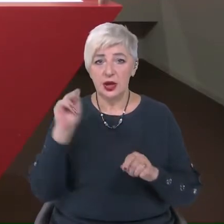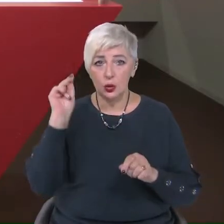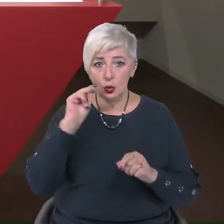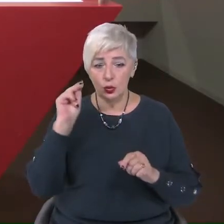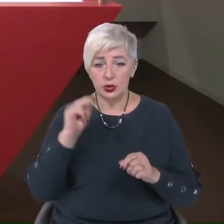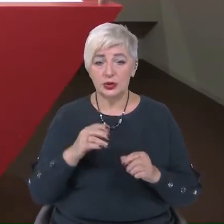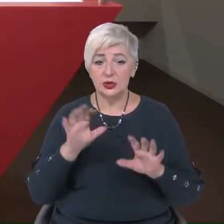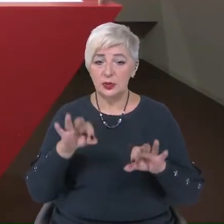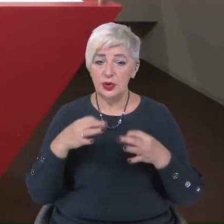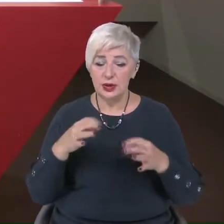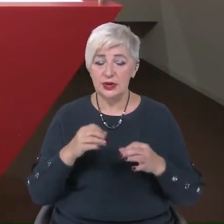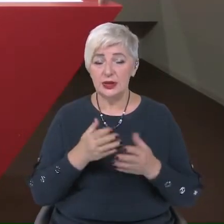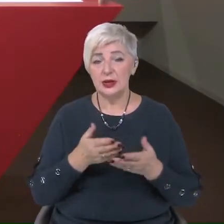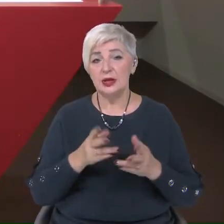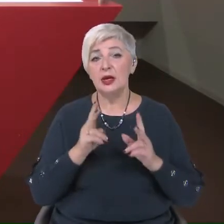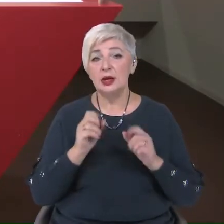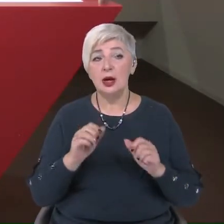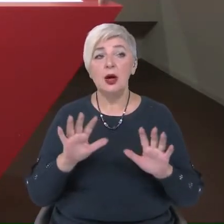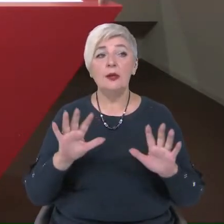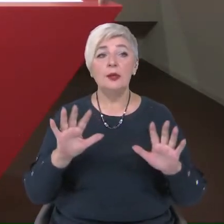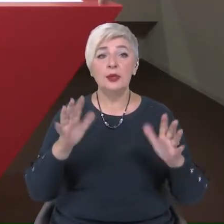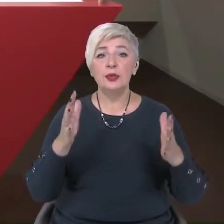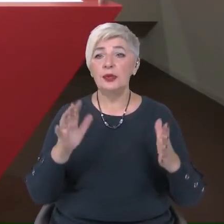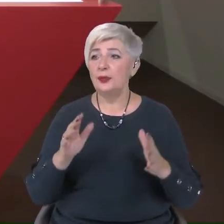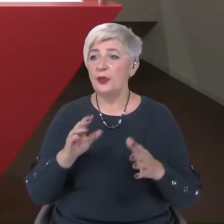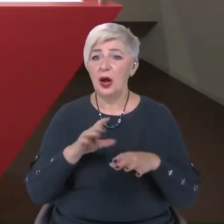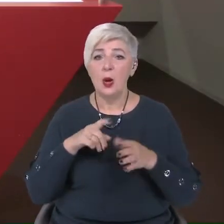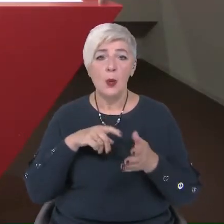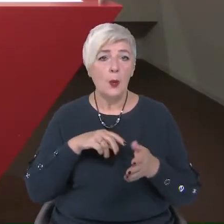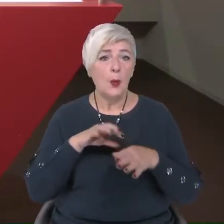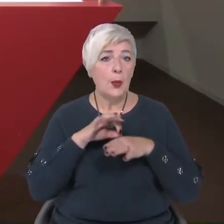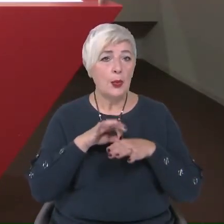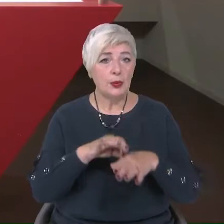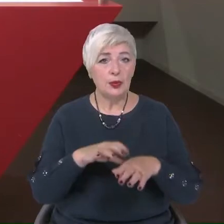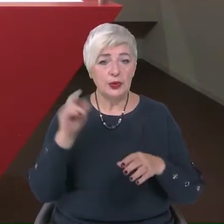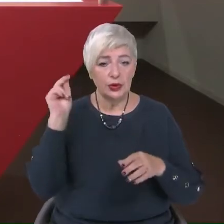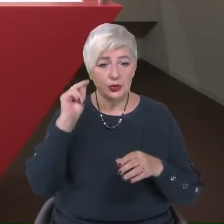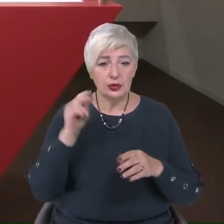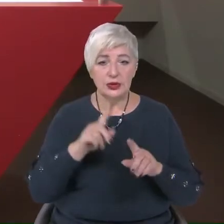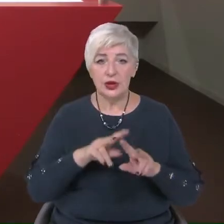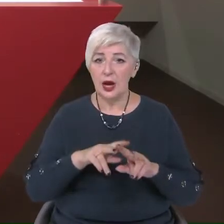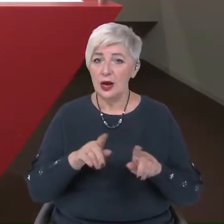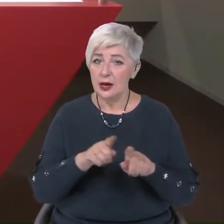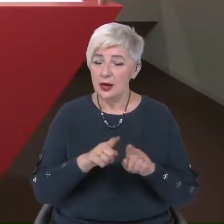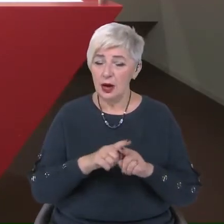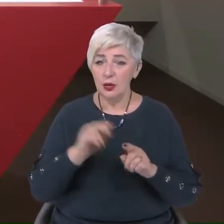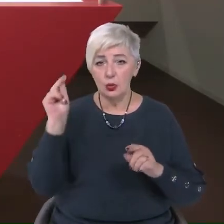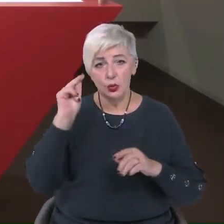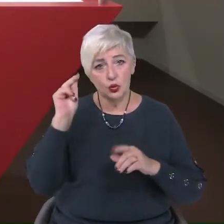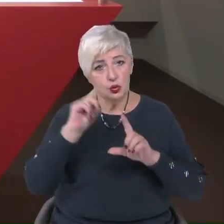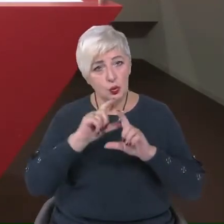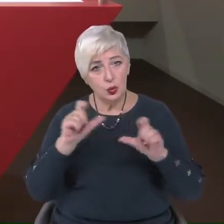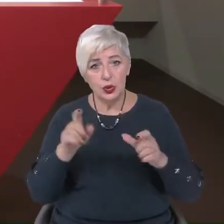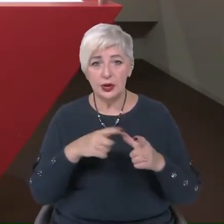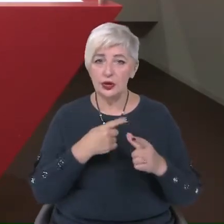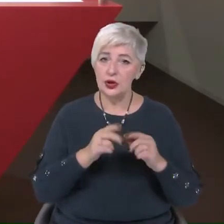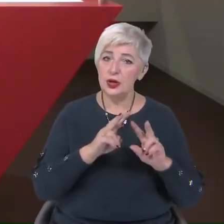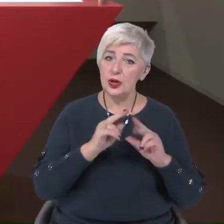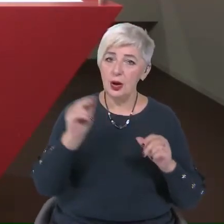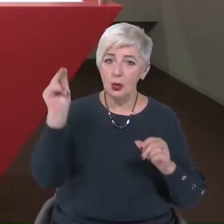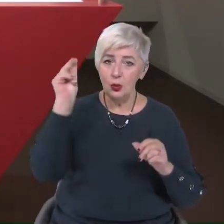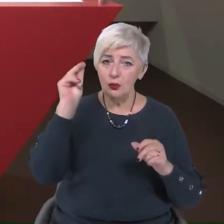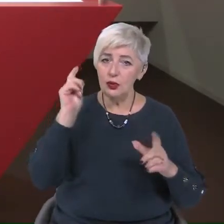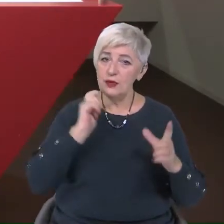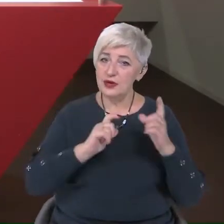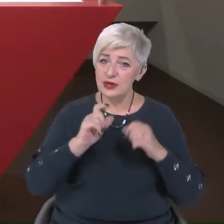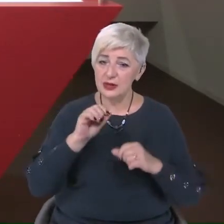нам і глядачам, як відбуваються навчання, як проходять курси. Це як у школі або як в університеті? Трохи докладно про це.